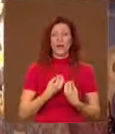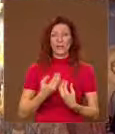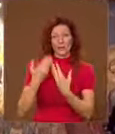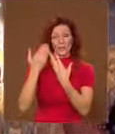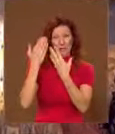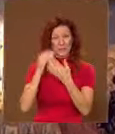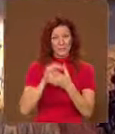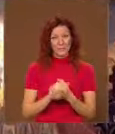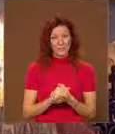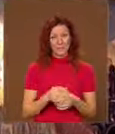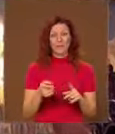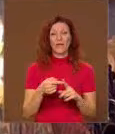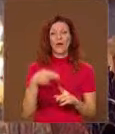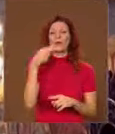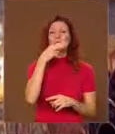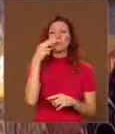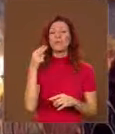отдаде. От името на Божия народ